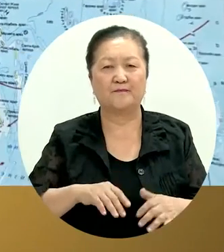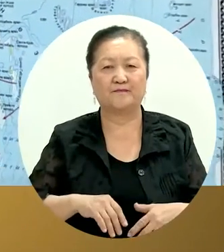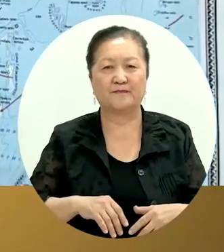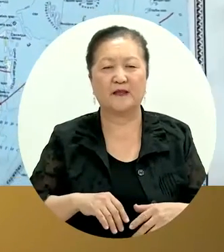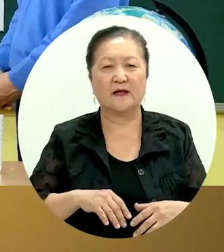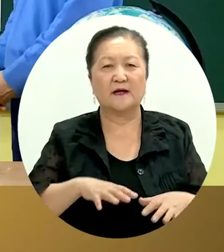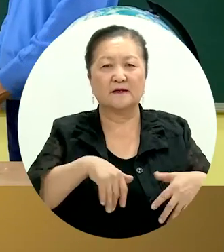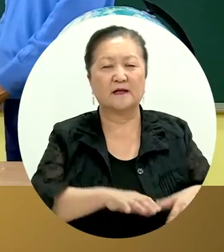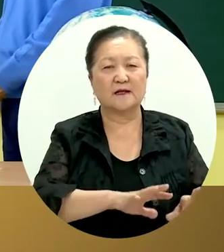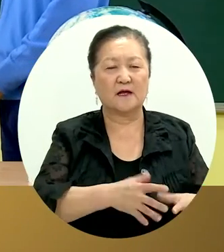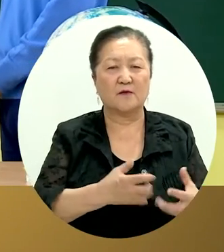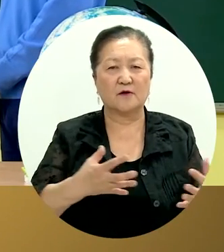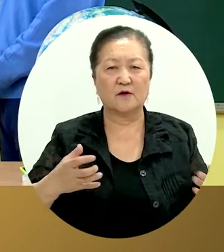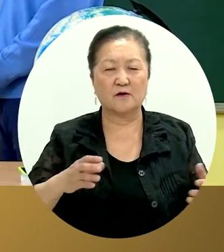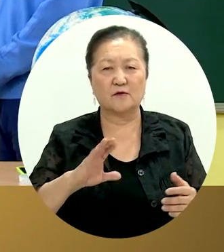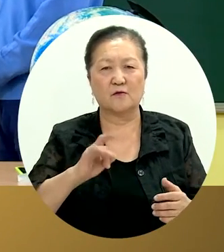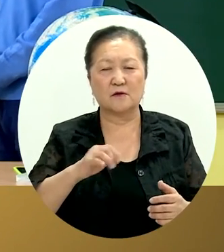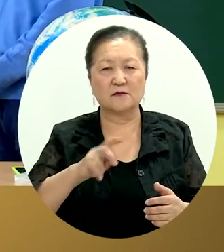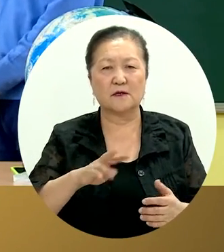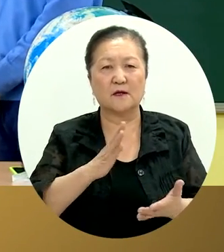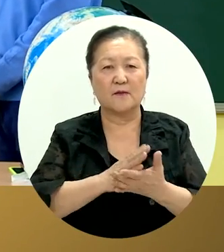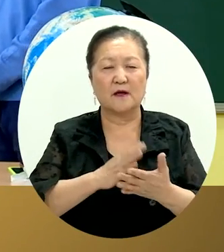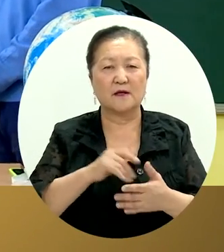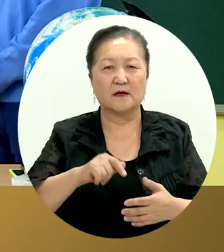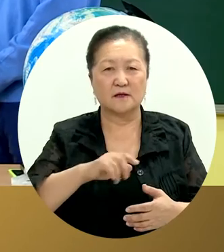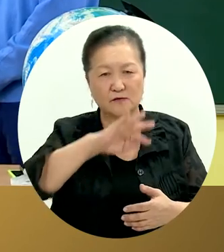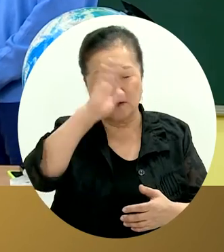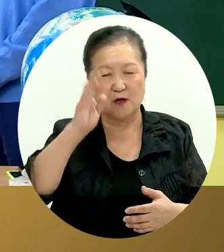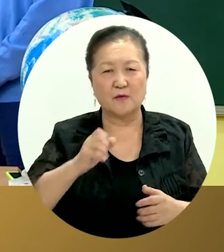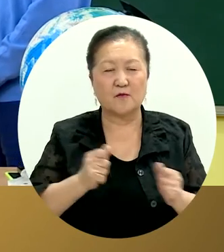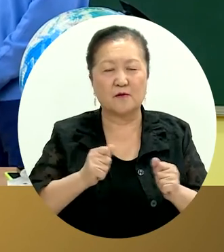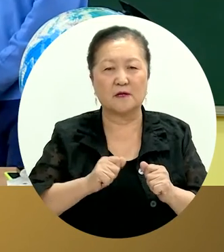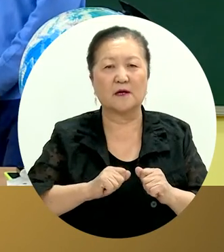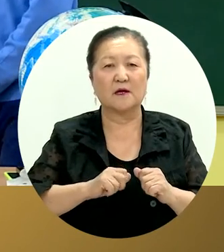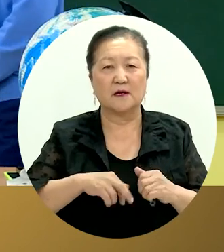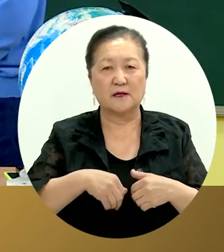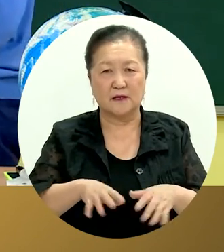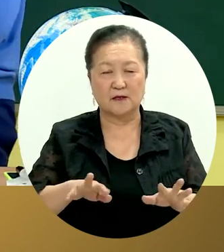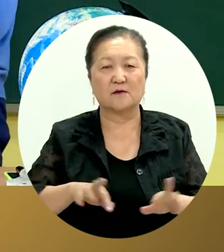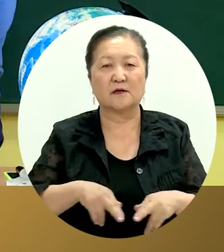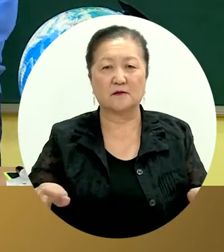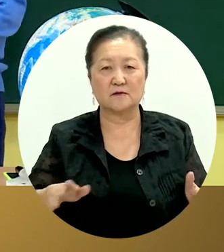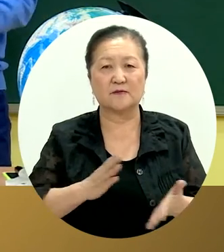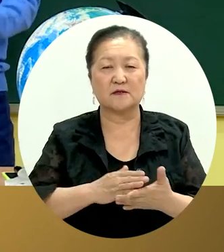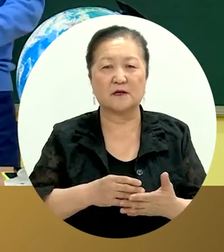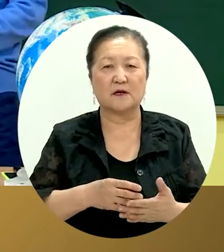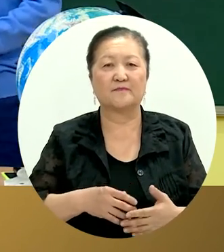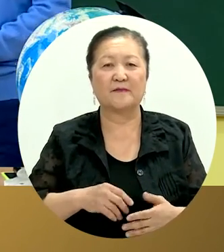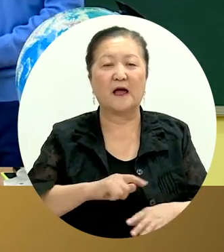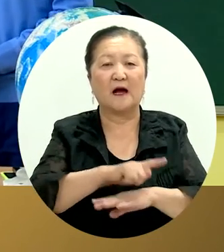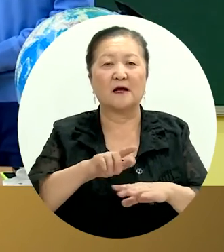юм байна. Энэ урсгалууд дулаан болон хүүтэн гээл гарч ин тийм үү. Тэгэхээр энэ газар орнуудад ихэн нөлөөлж байгаа